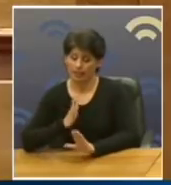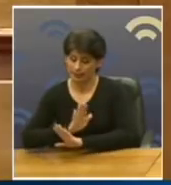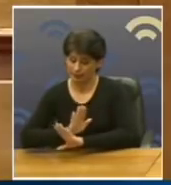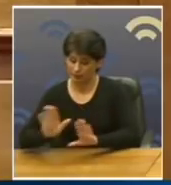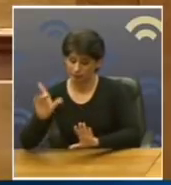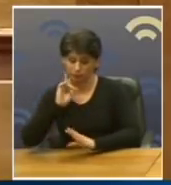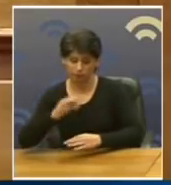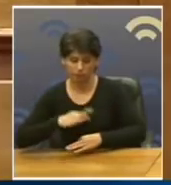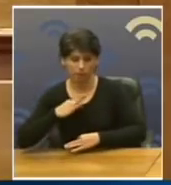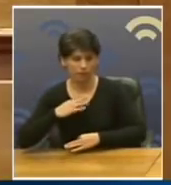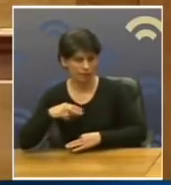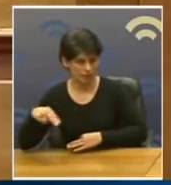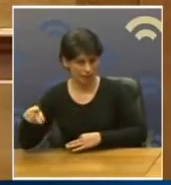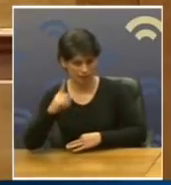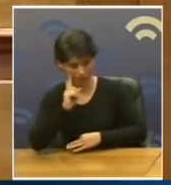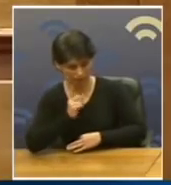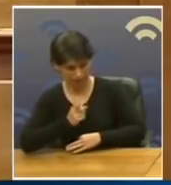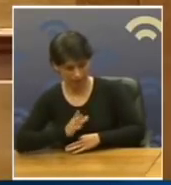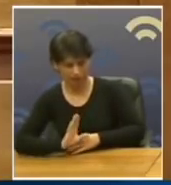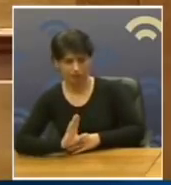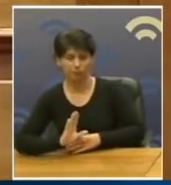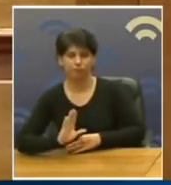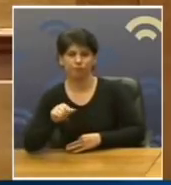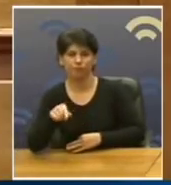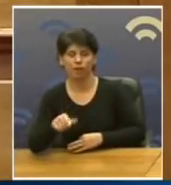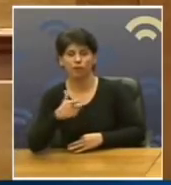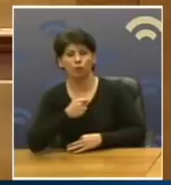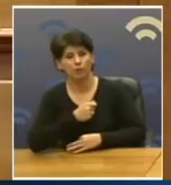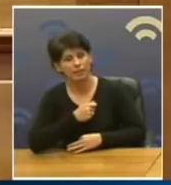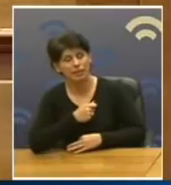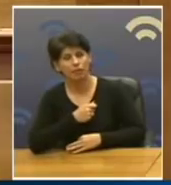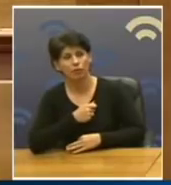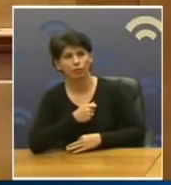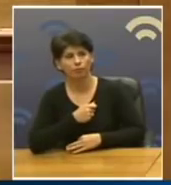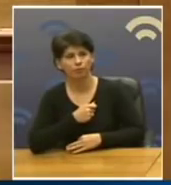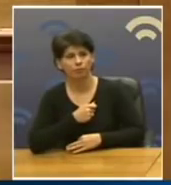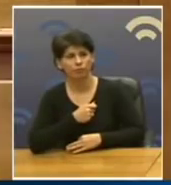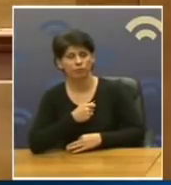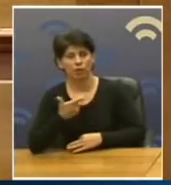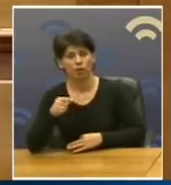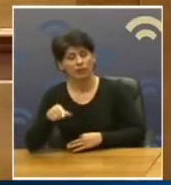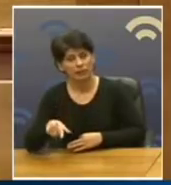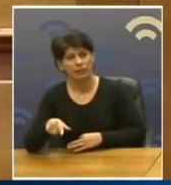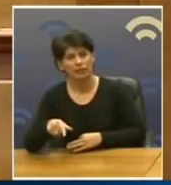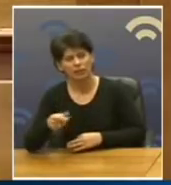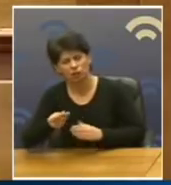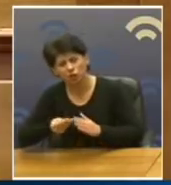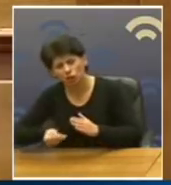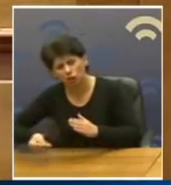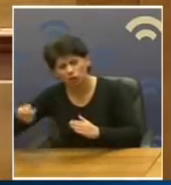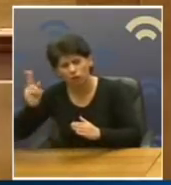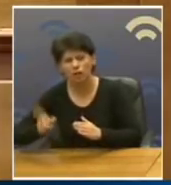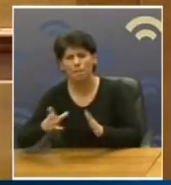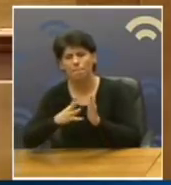κύριοι συνάδελφοι, με τις παρατηρήσεις μου, με αυτό που θεωρώ ότι είναι το έσχατο